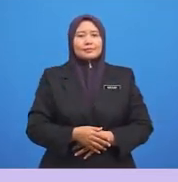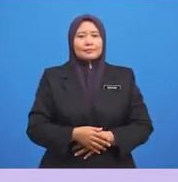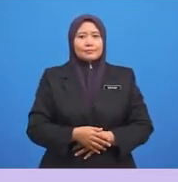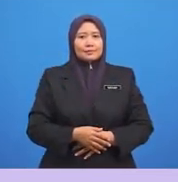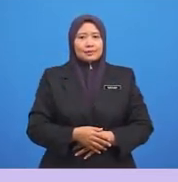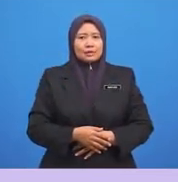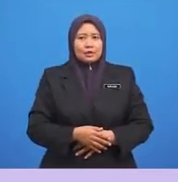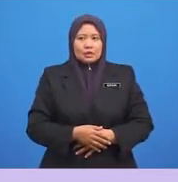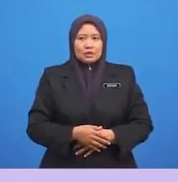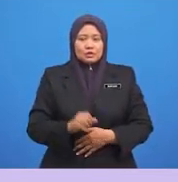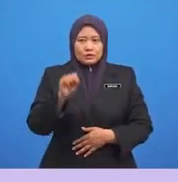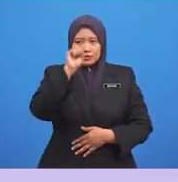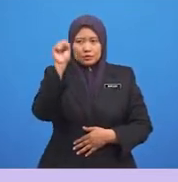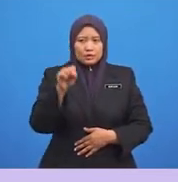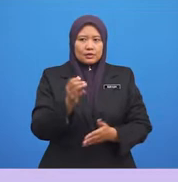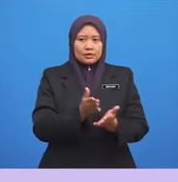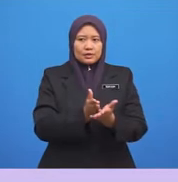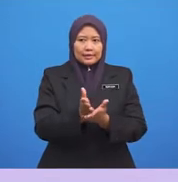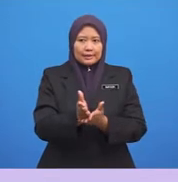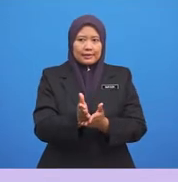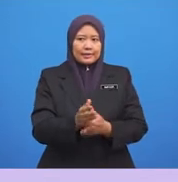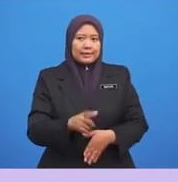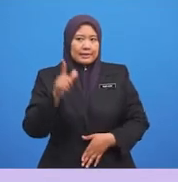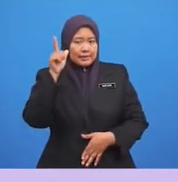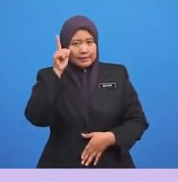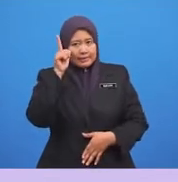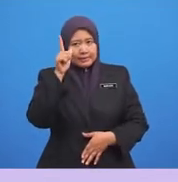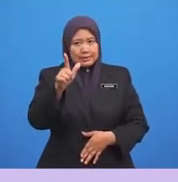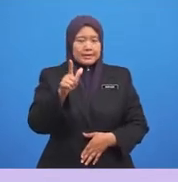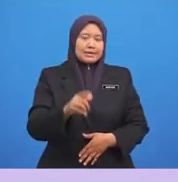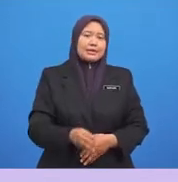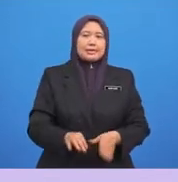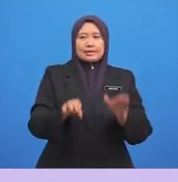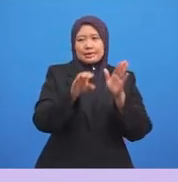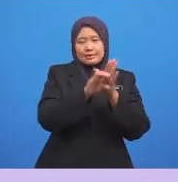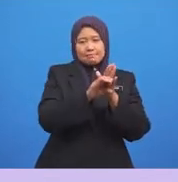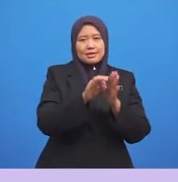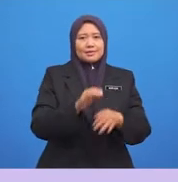Soalan seterusnya. Mari kita lihat gambar yang dipaparkan ini.